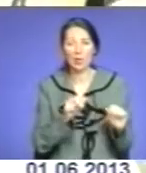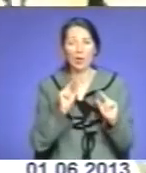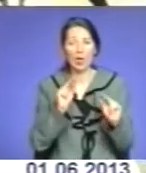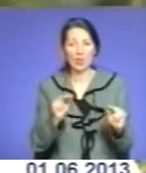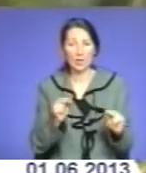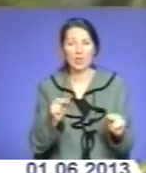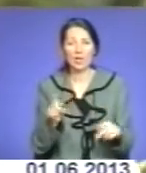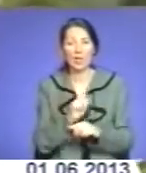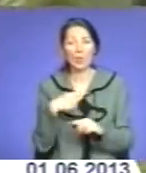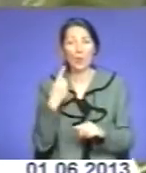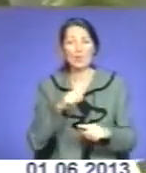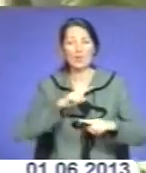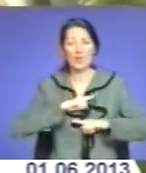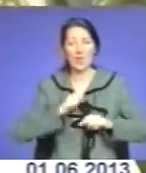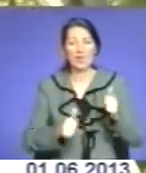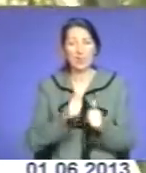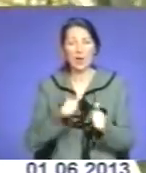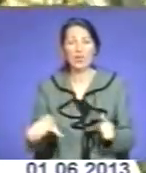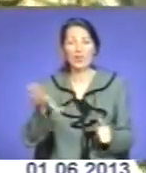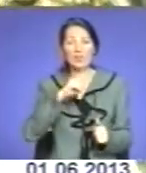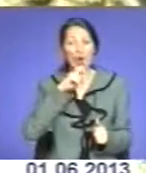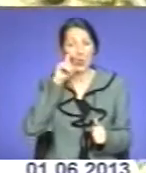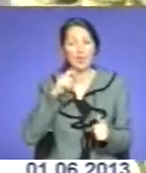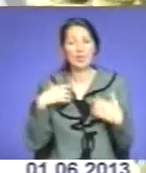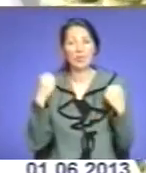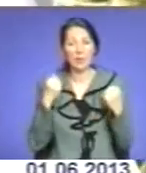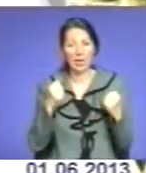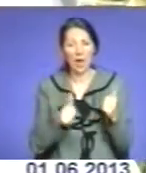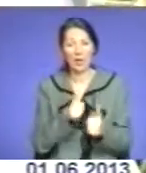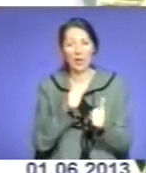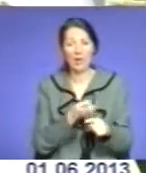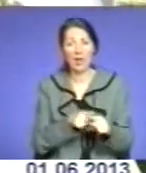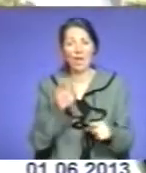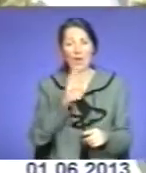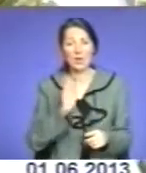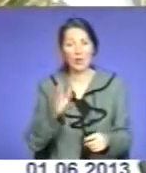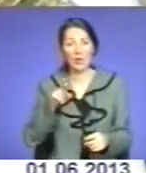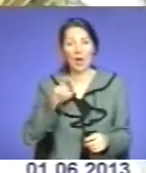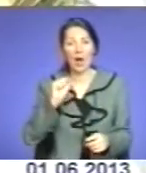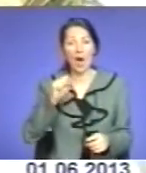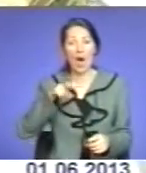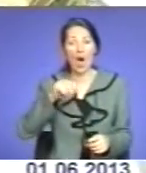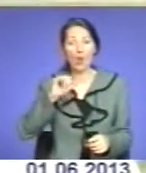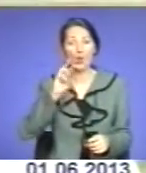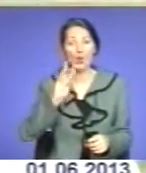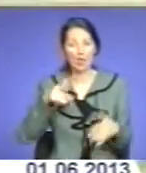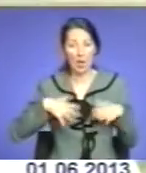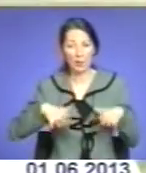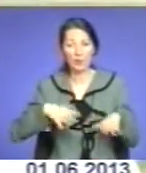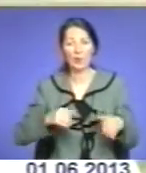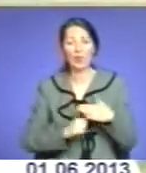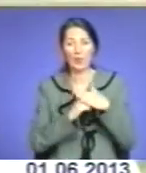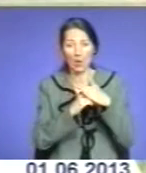на фінальних змаганнях всеукраїнської спартакіади, яка у вересні пройде в Алушті на базі Олімпійського учбово-спортивного